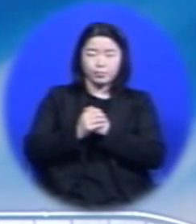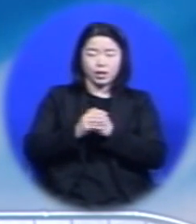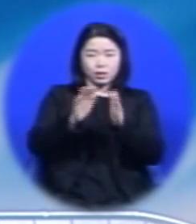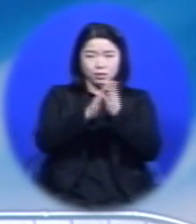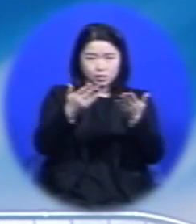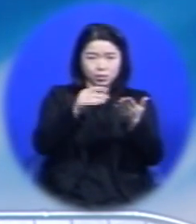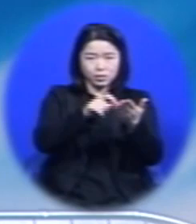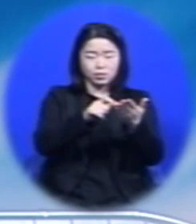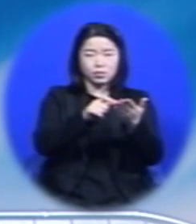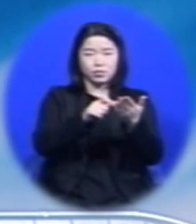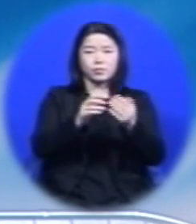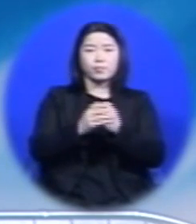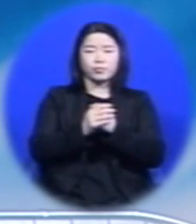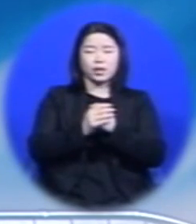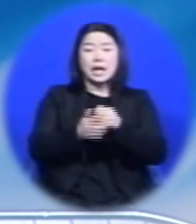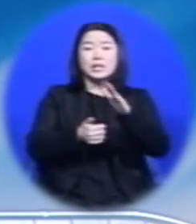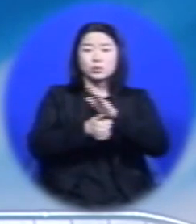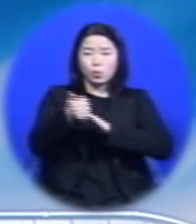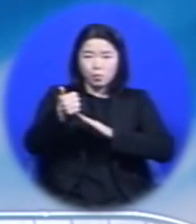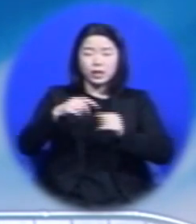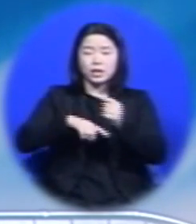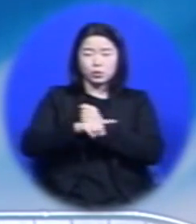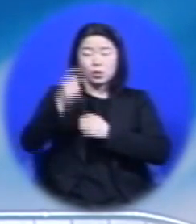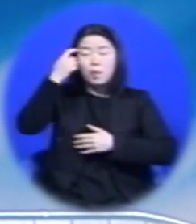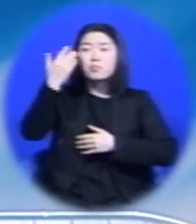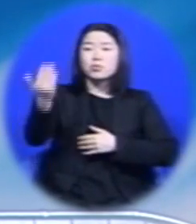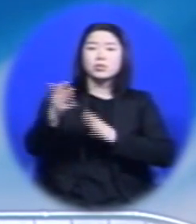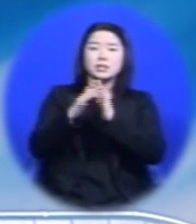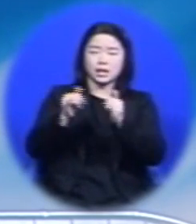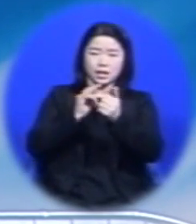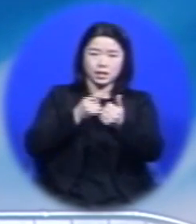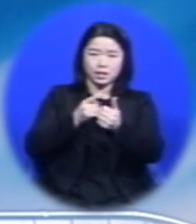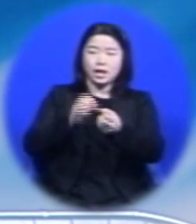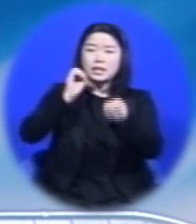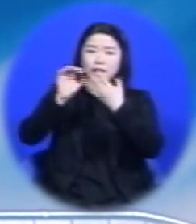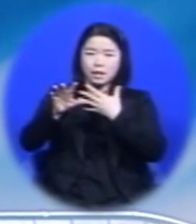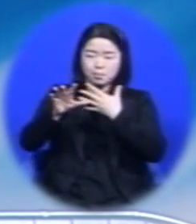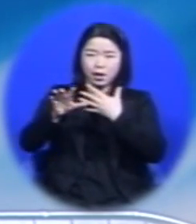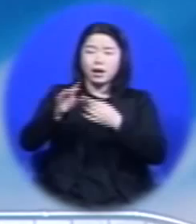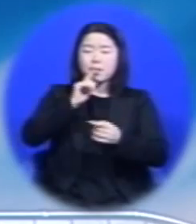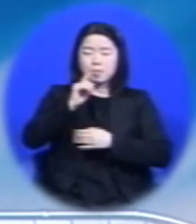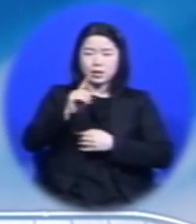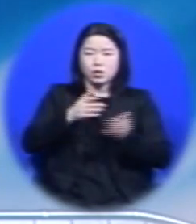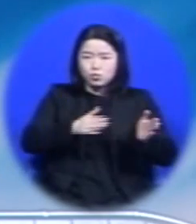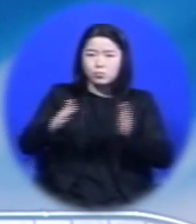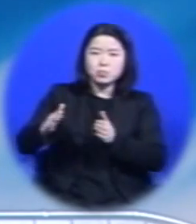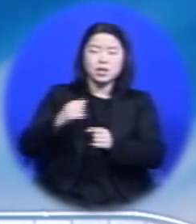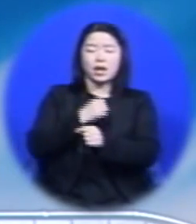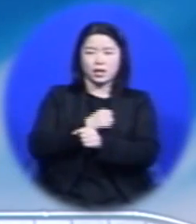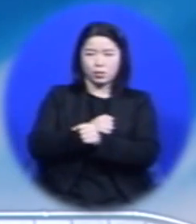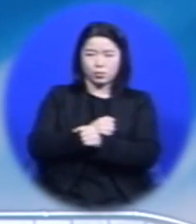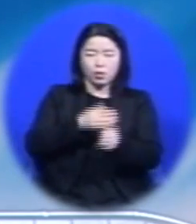서에서 그가 소망의 이유를 묻는 자에게 대답할 말을 준비하 있으라 그렇게 내야